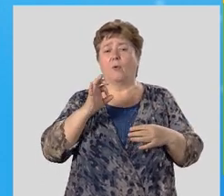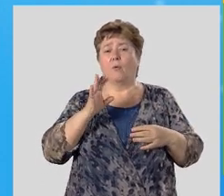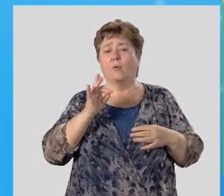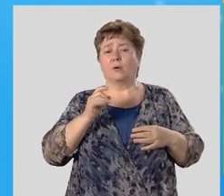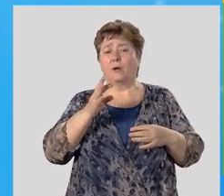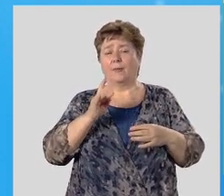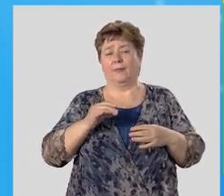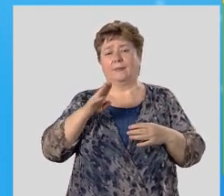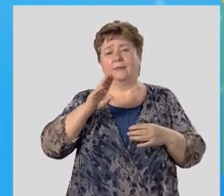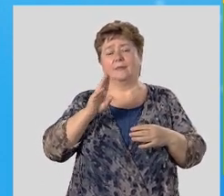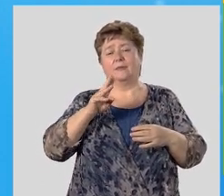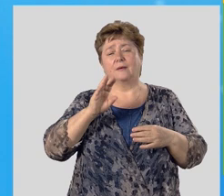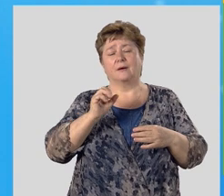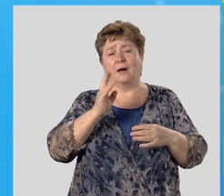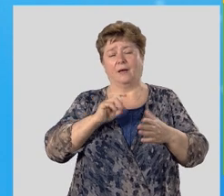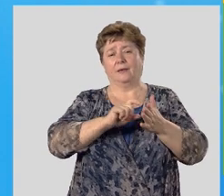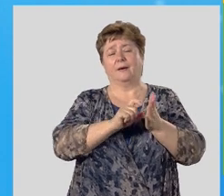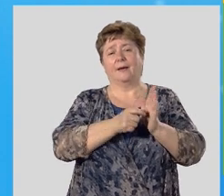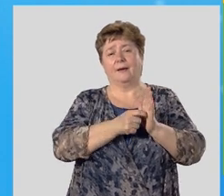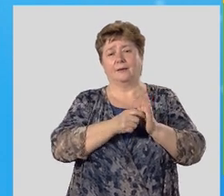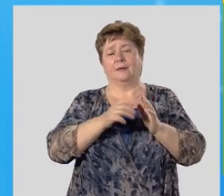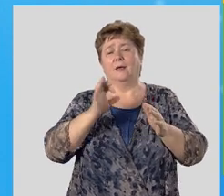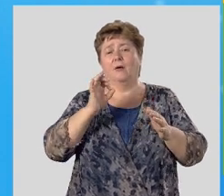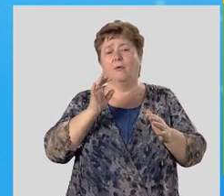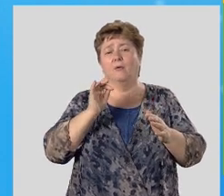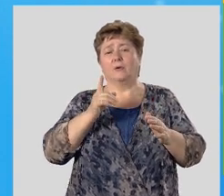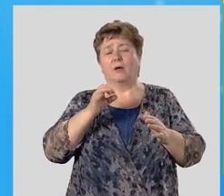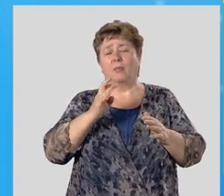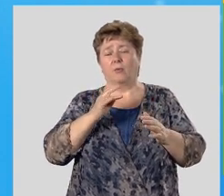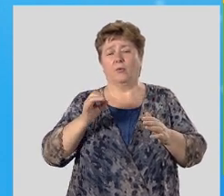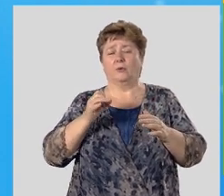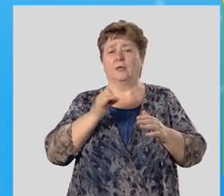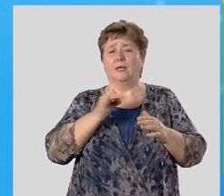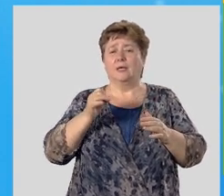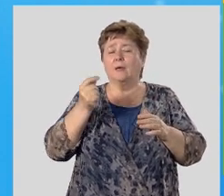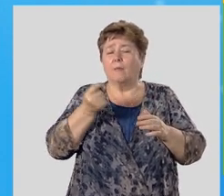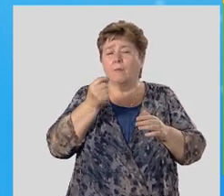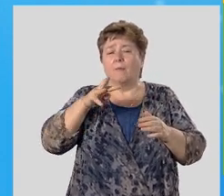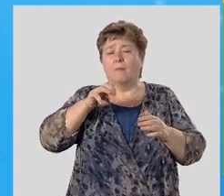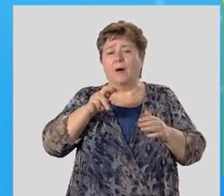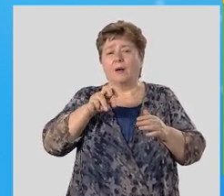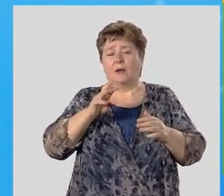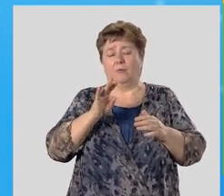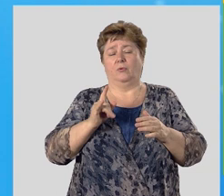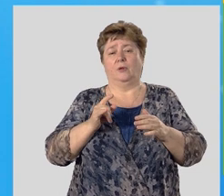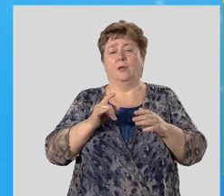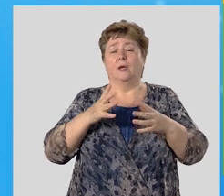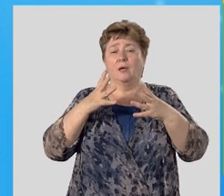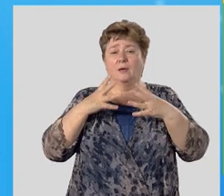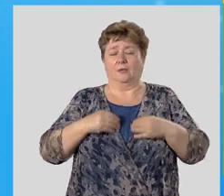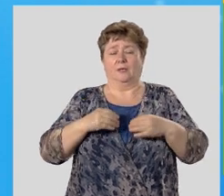органы, ткани, клетки, органоиды и молекулы. Организмы, в свою